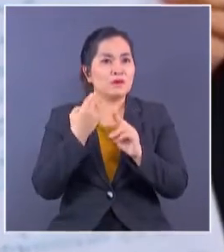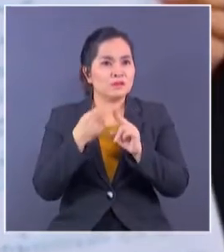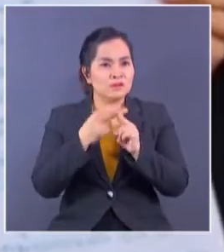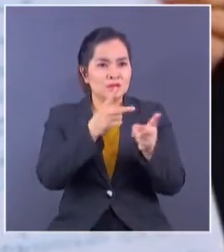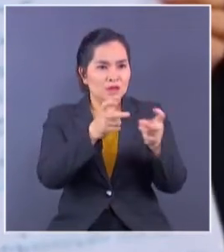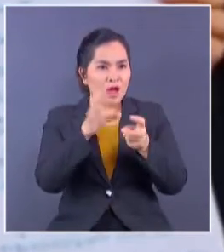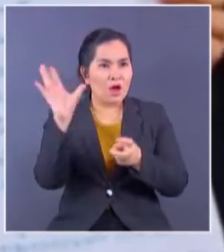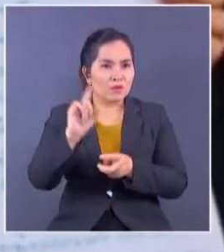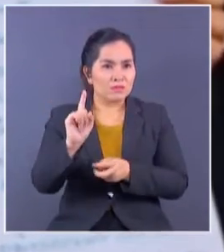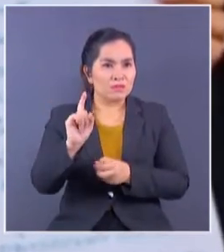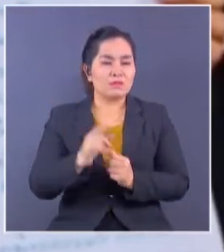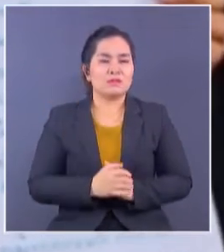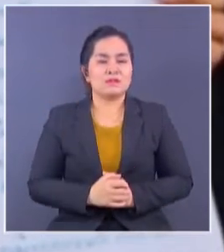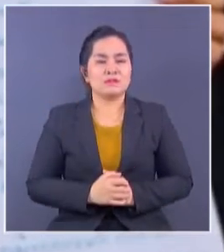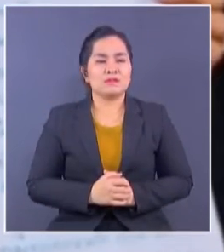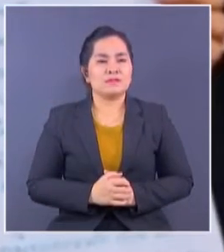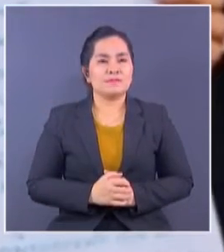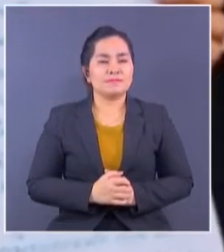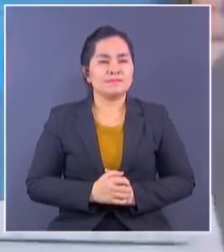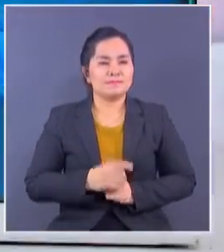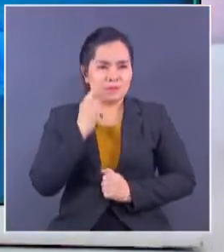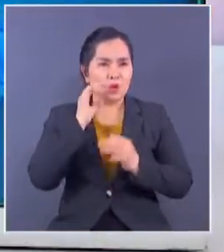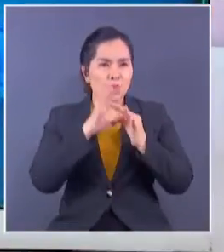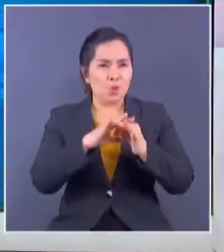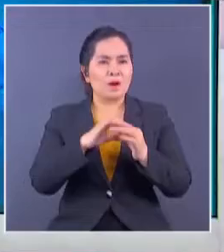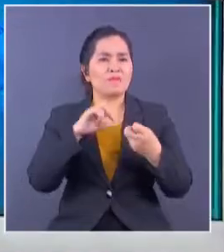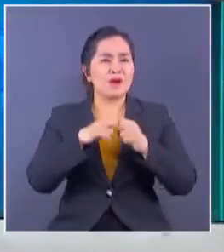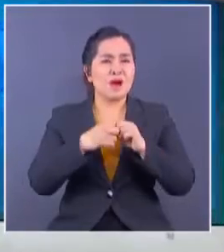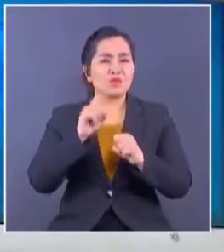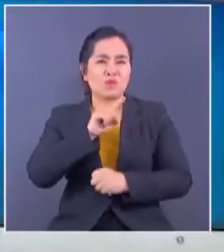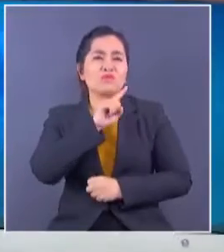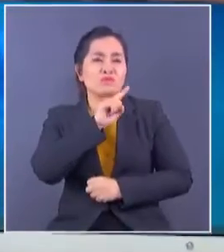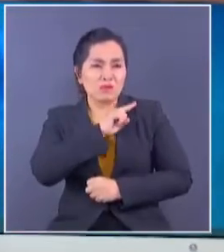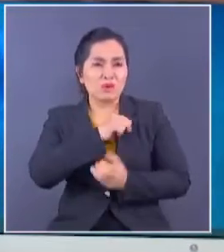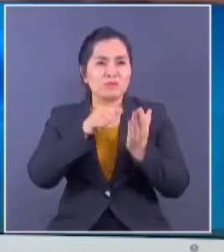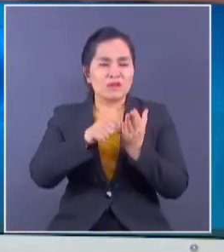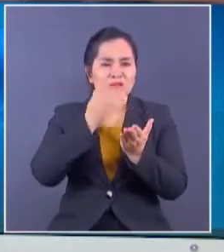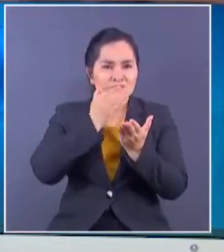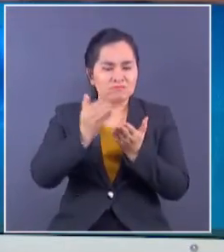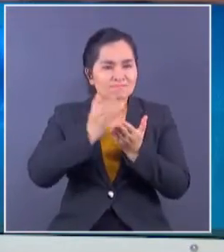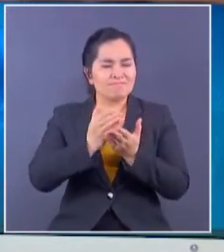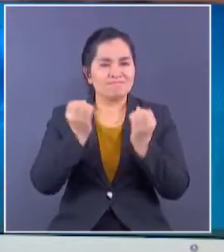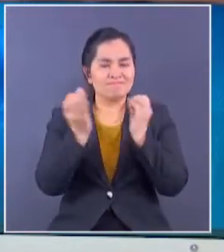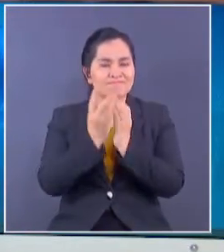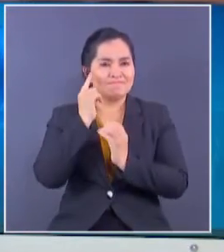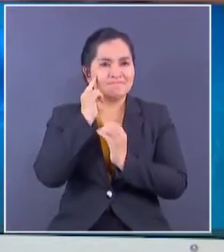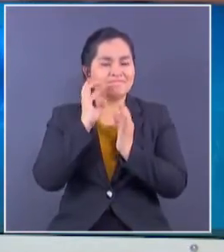ไปได้อย่างไรนะครับแล้วตอนนี้ก็กลัวว่าเดี๋ยวจะเป็นผลพวงเข้ามาทำให้ไม่ต้องเดือดร้อนมากกว่านี้ล่ะ